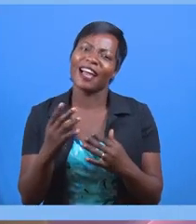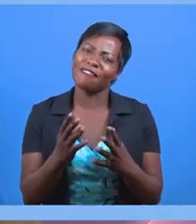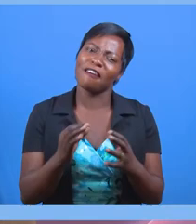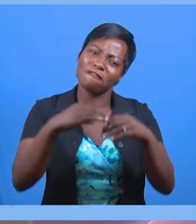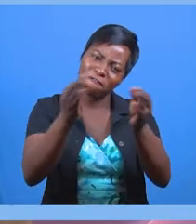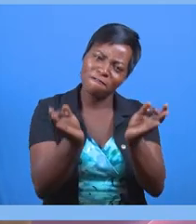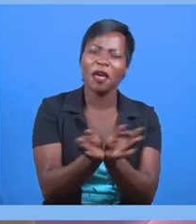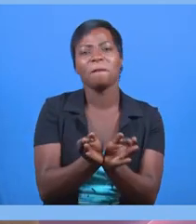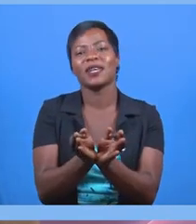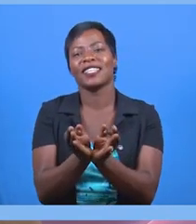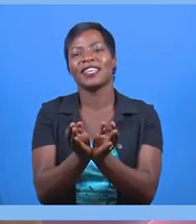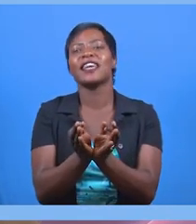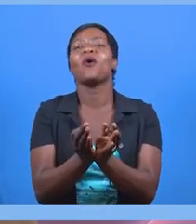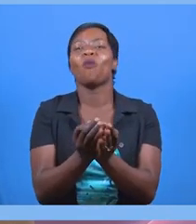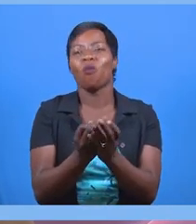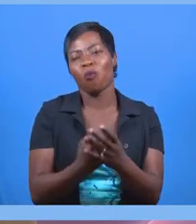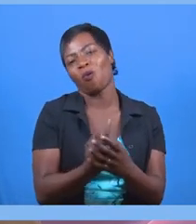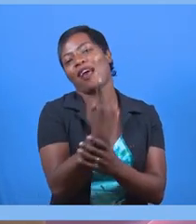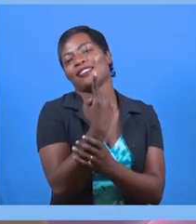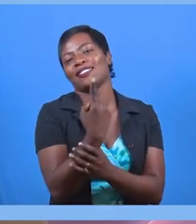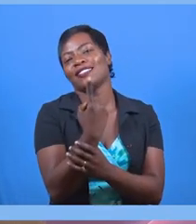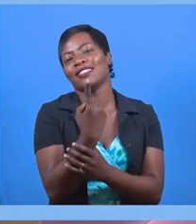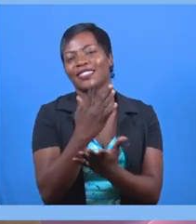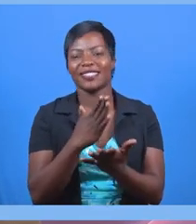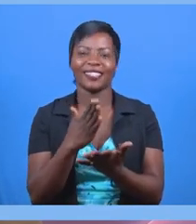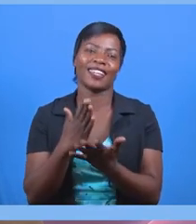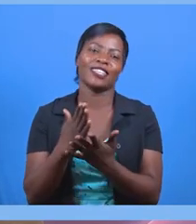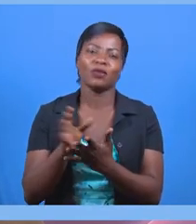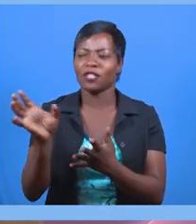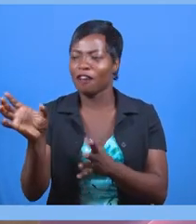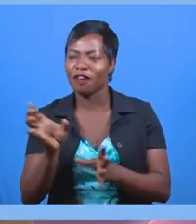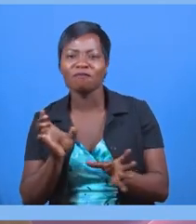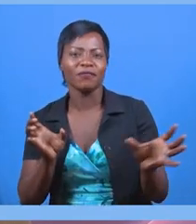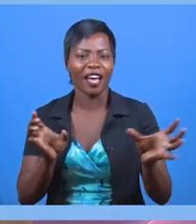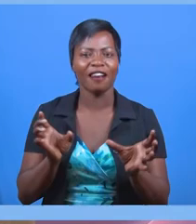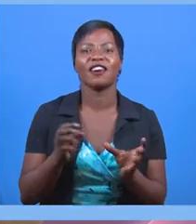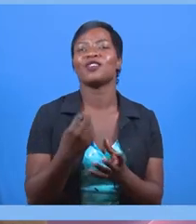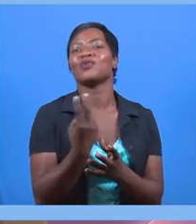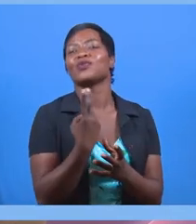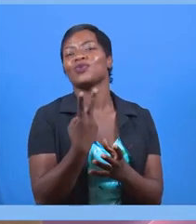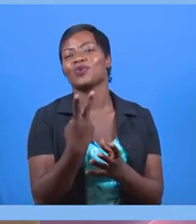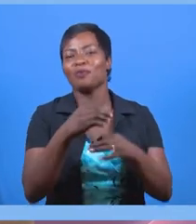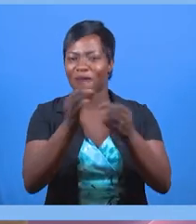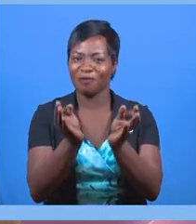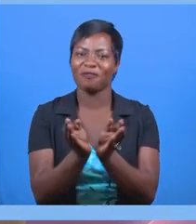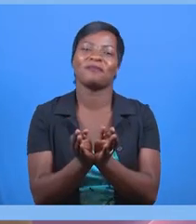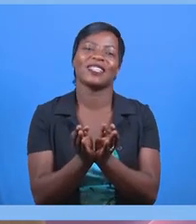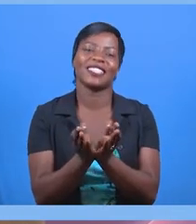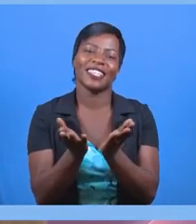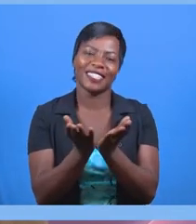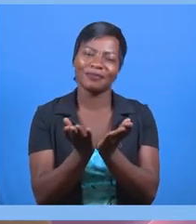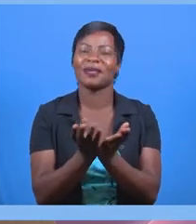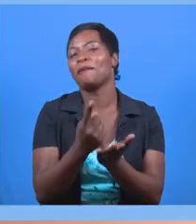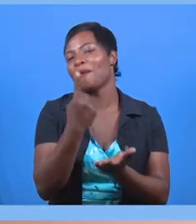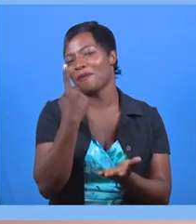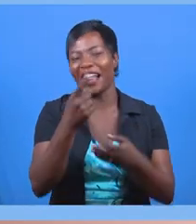Saka hapana pfungwa iyo yekuona zveshuwa kuti imhuri ndidzo dzabatanidzwa ipo pano. Pachiri kungoganhurwa pachiratidzwa